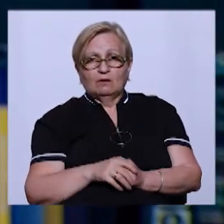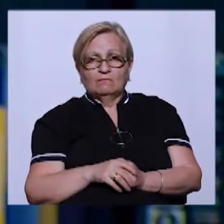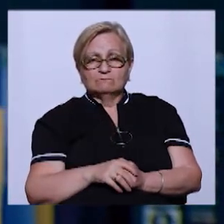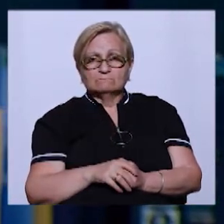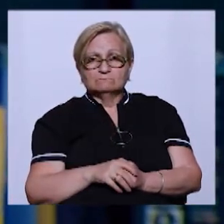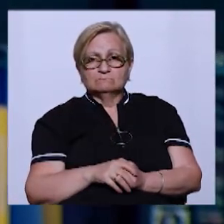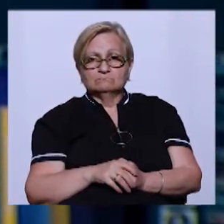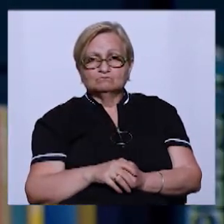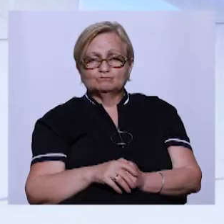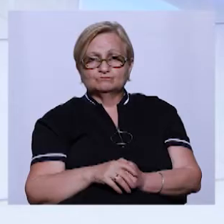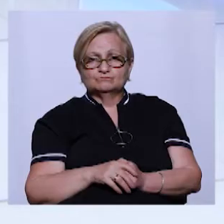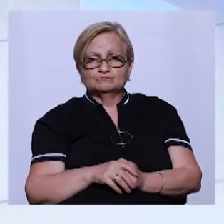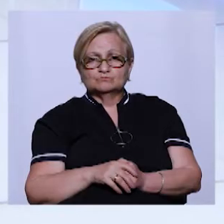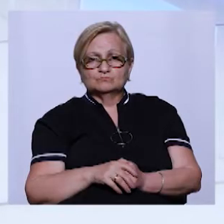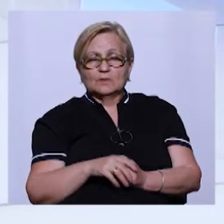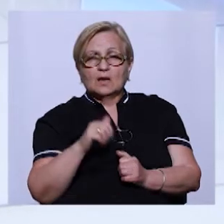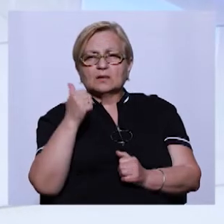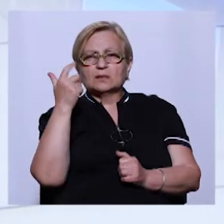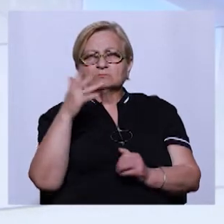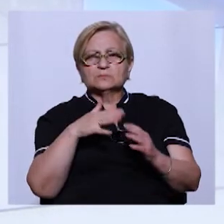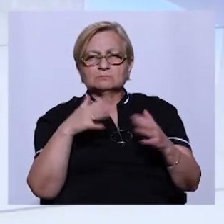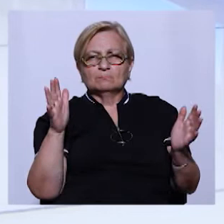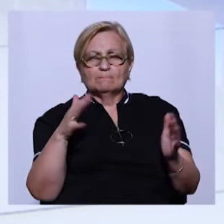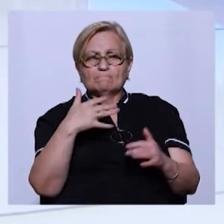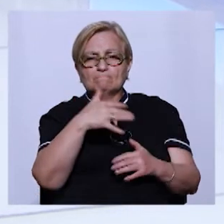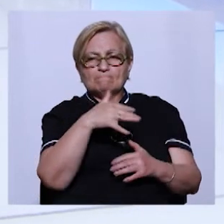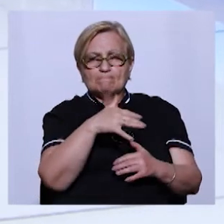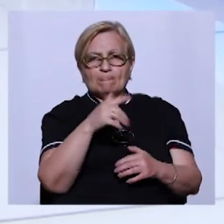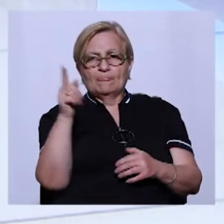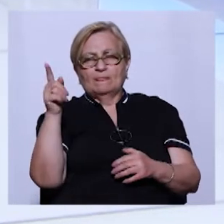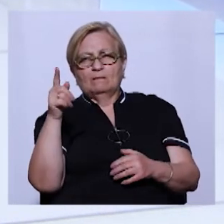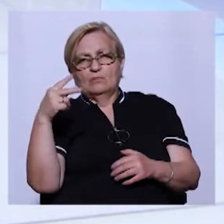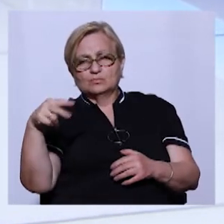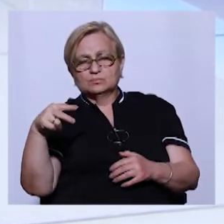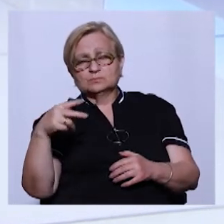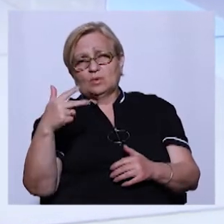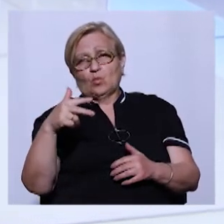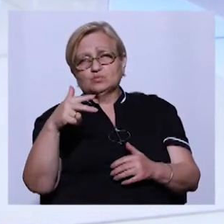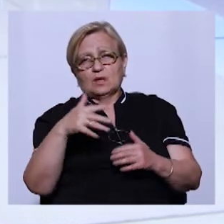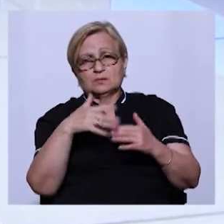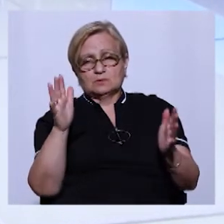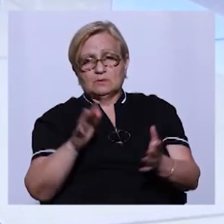მას თავდაპირველად რამდენით მეტი ჰქონია მას? 50 ჰქონდა და იმას ჰქონდა 20.